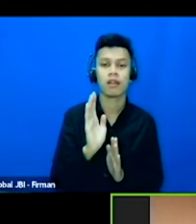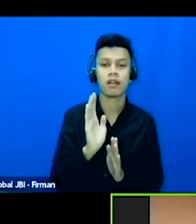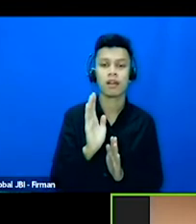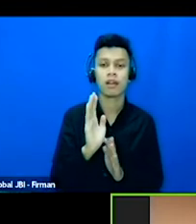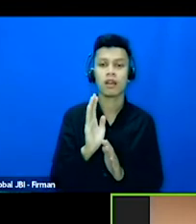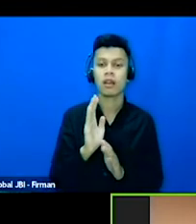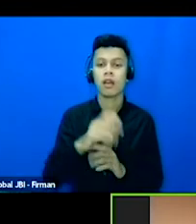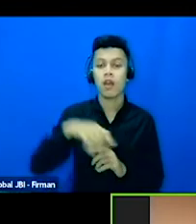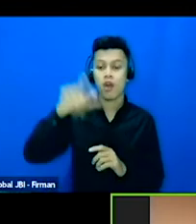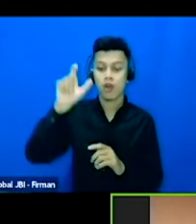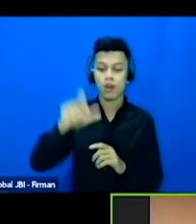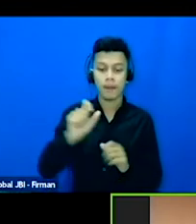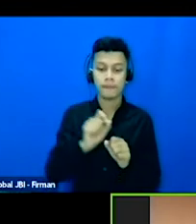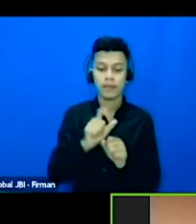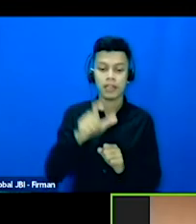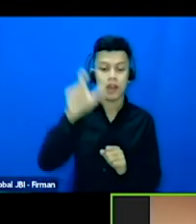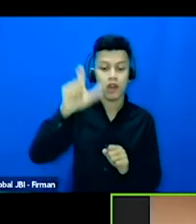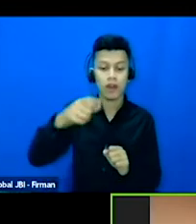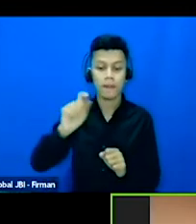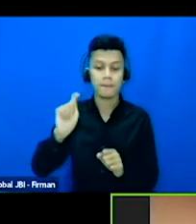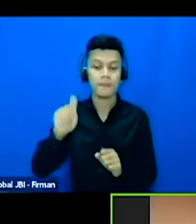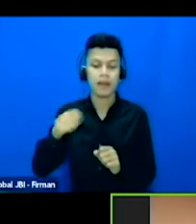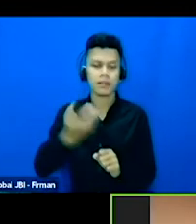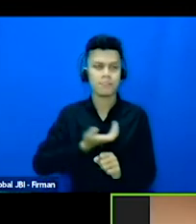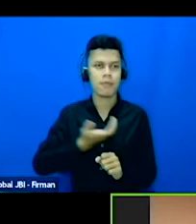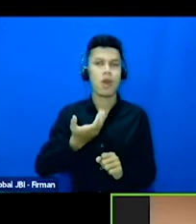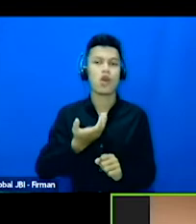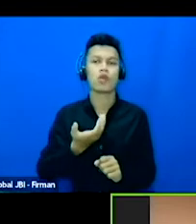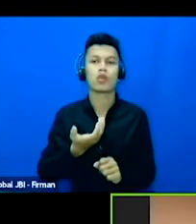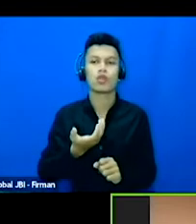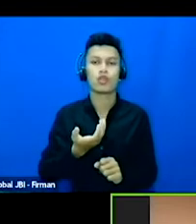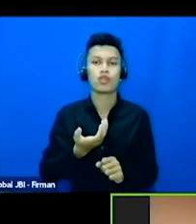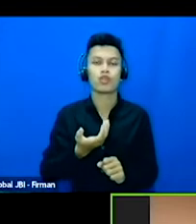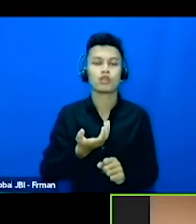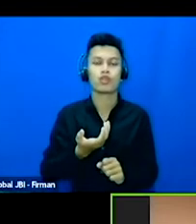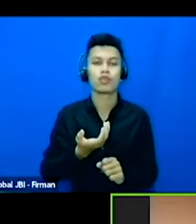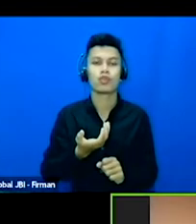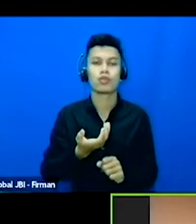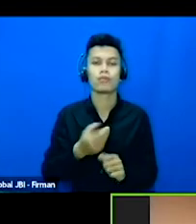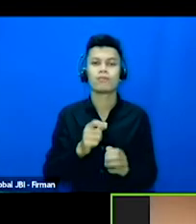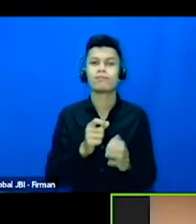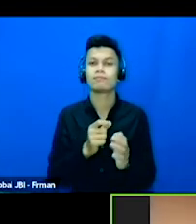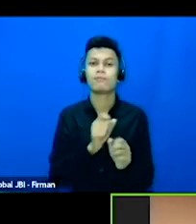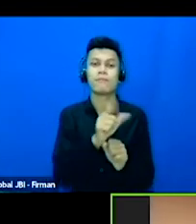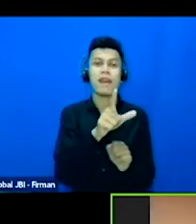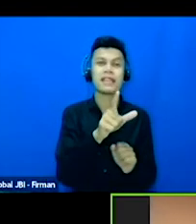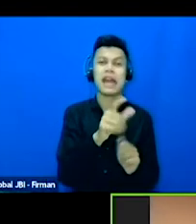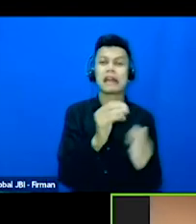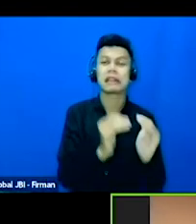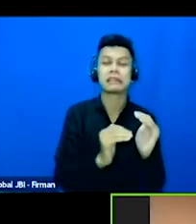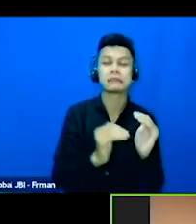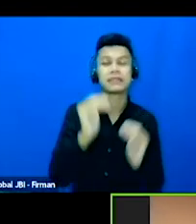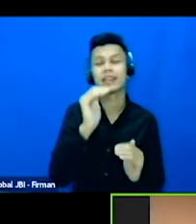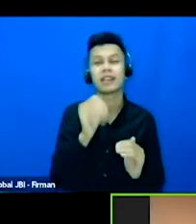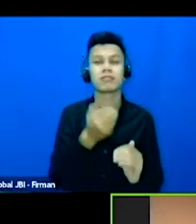konsumen mau kok ngeluarin harga apa biaya lebih untuk